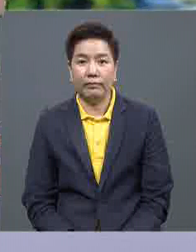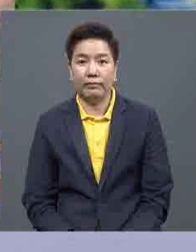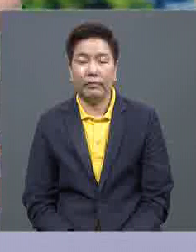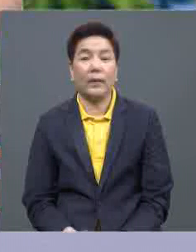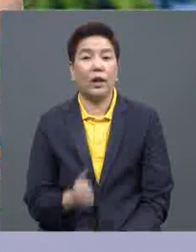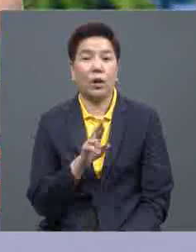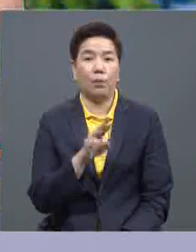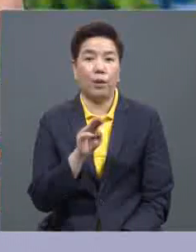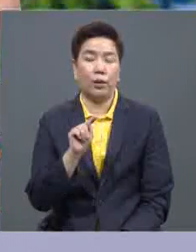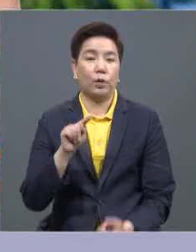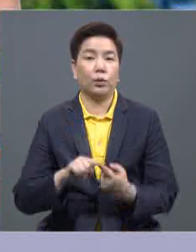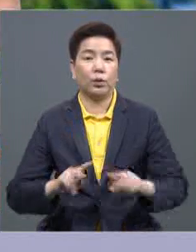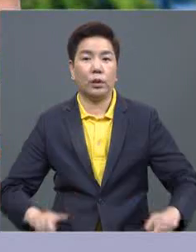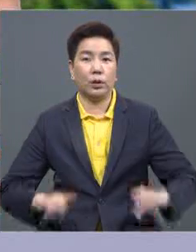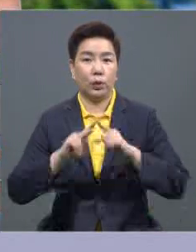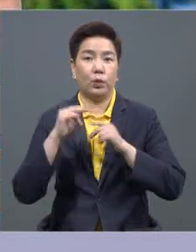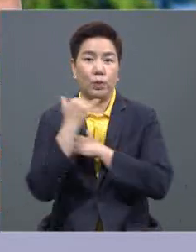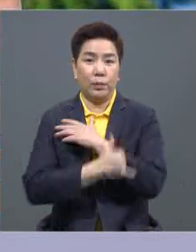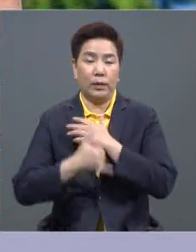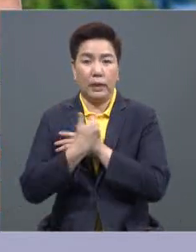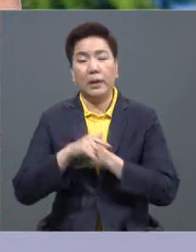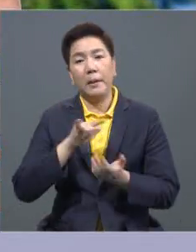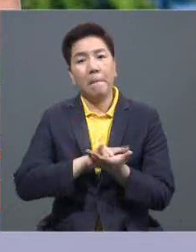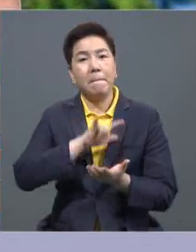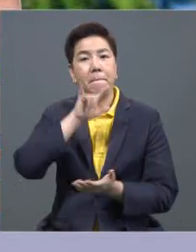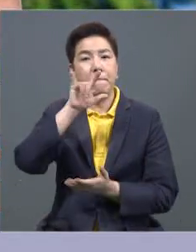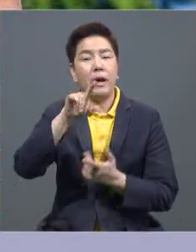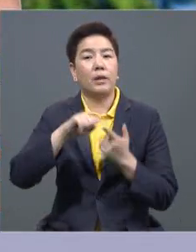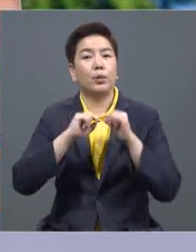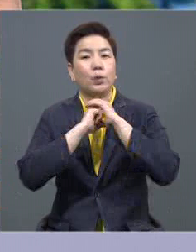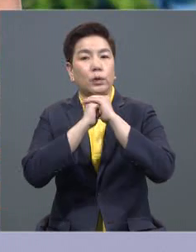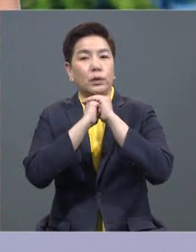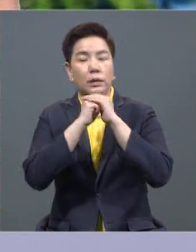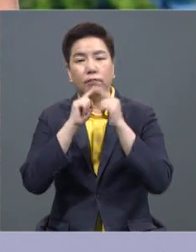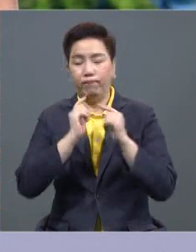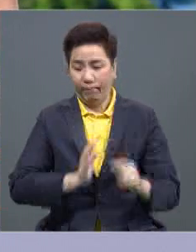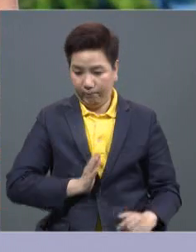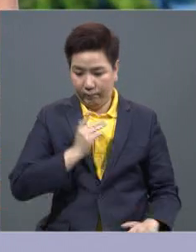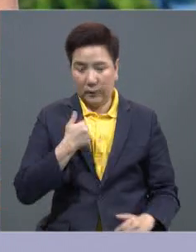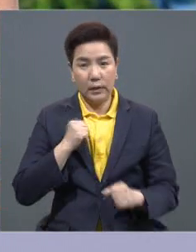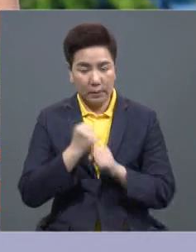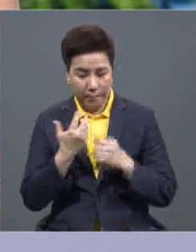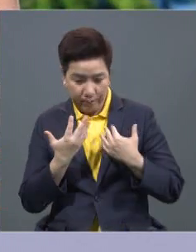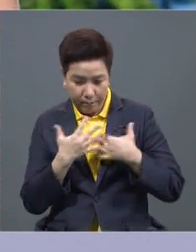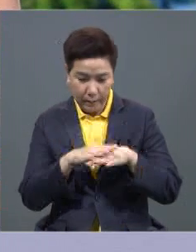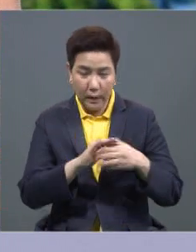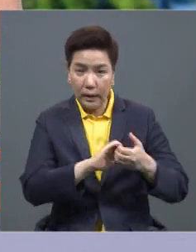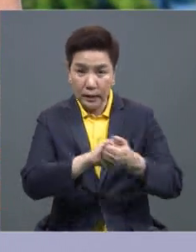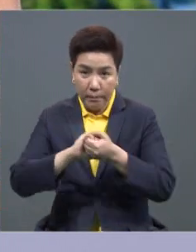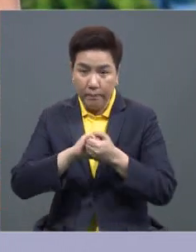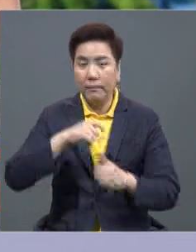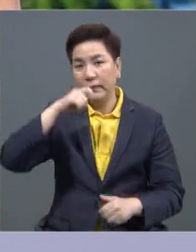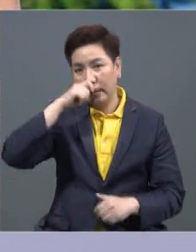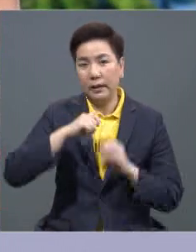รัฐมนตรีว่าการกระทรวงการต่างประเทศนะคะได้เดันทางเยือนสาธารณรัฐประชาชนจีนอย่างเป็นทางการสานต่อความสัมพันธ์ของทั้ง 2